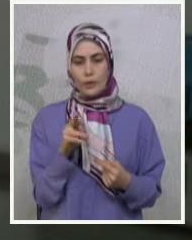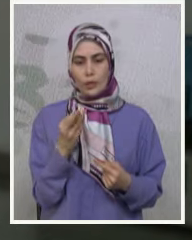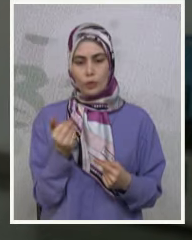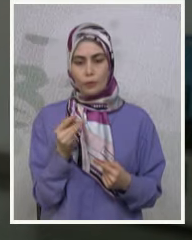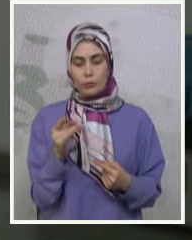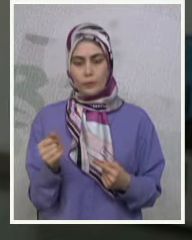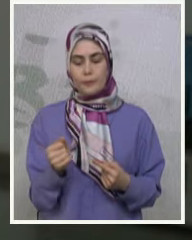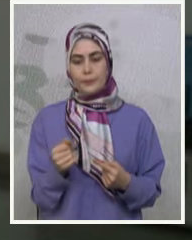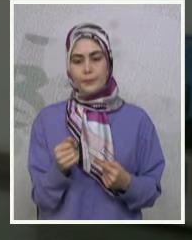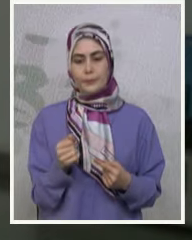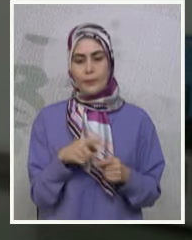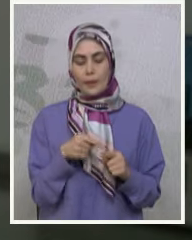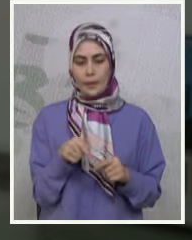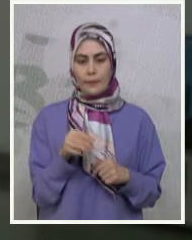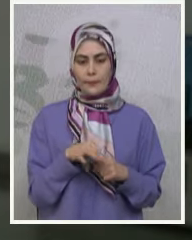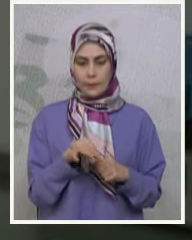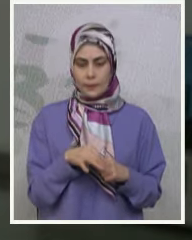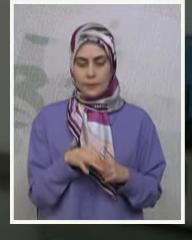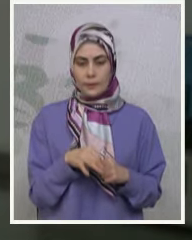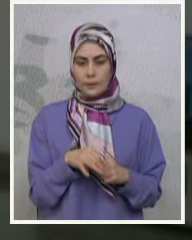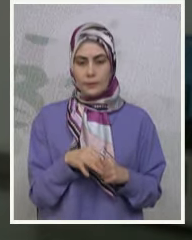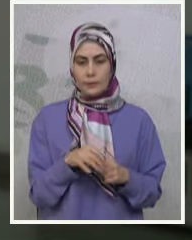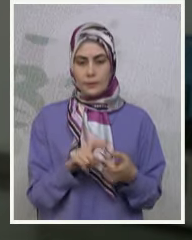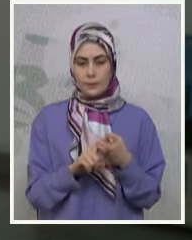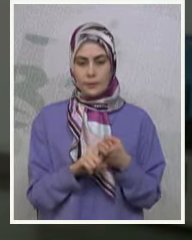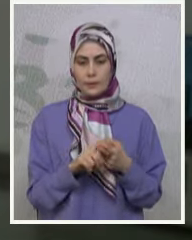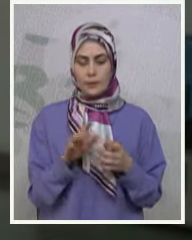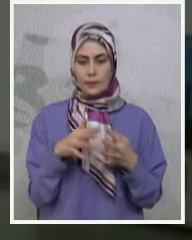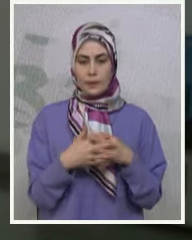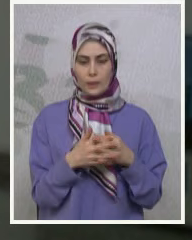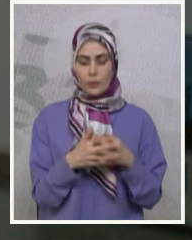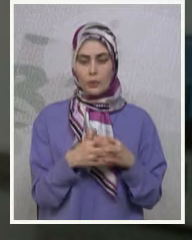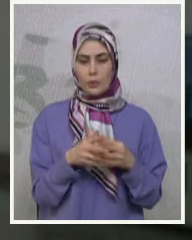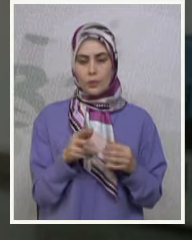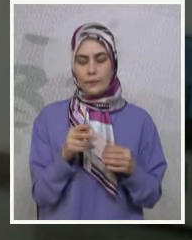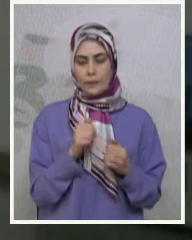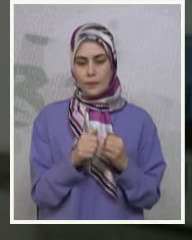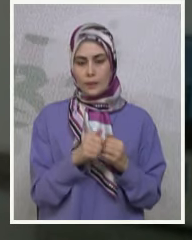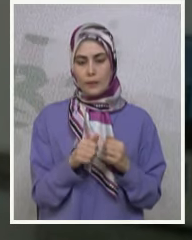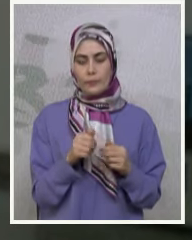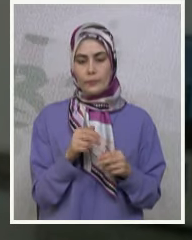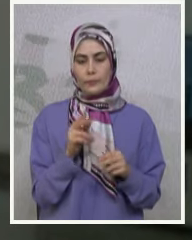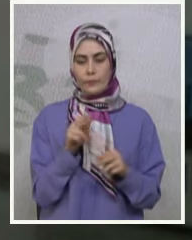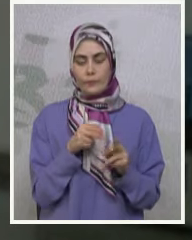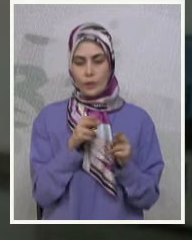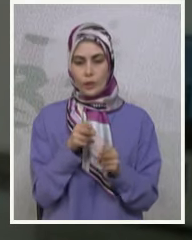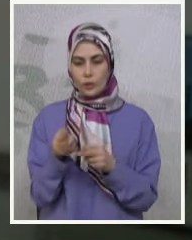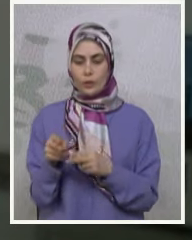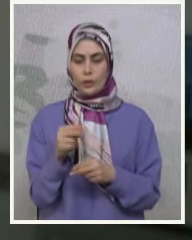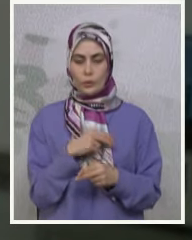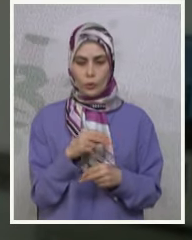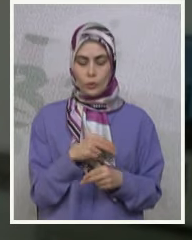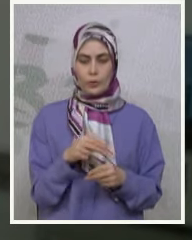ящера. Эти вакцинации в сельских поселениях, частно практикующими врачами в этих сельских поселениях,